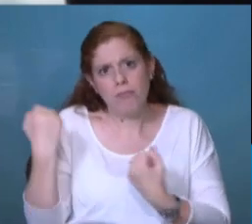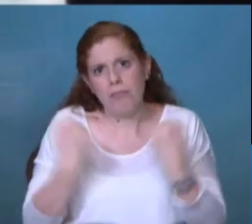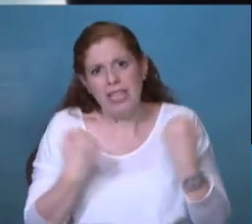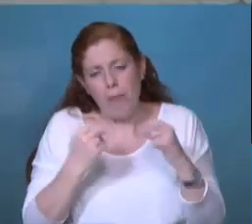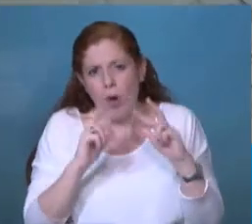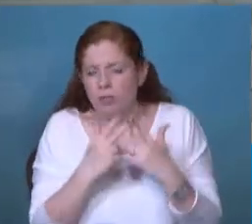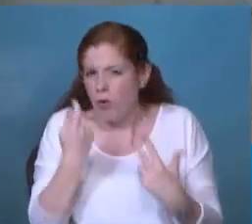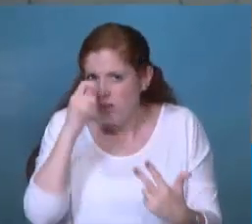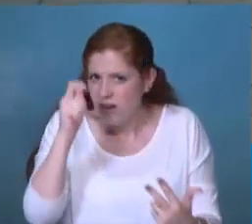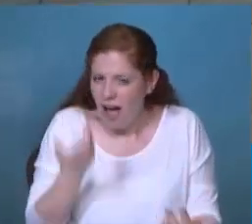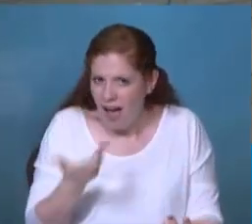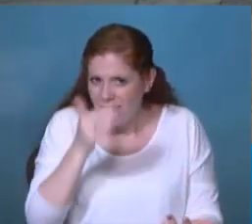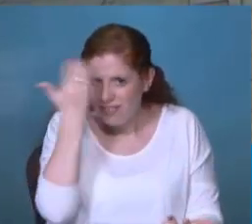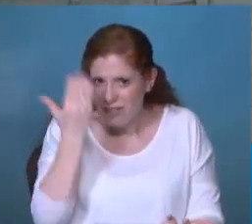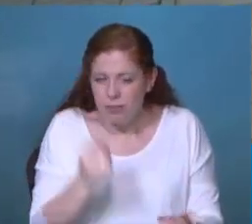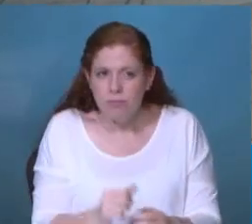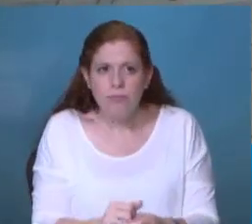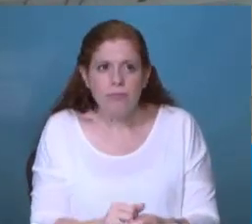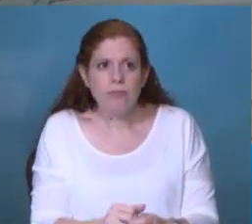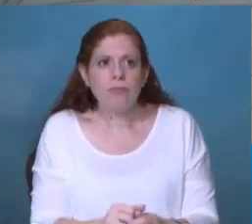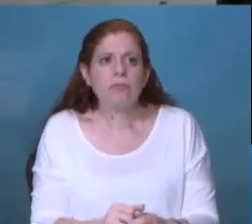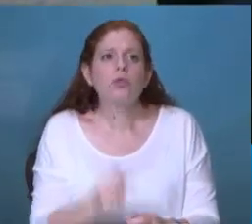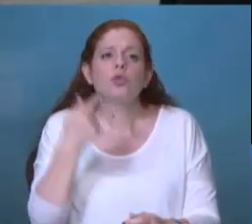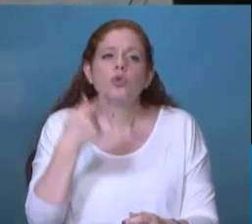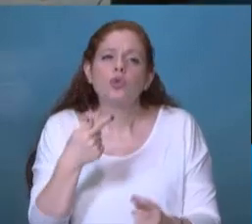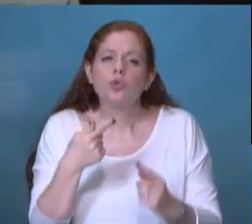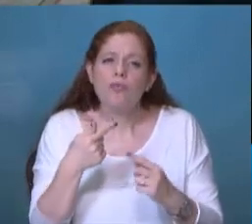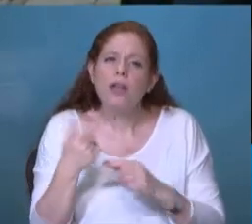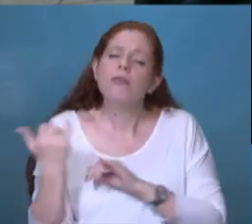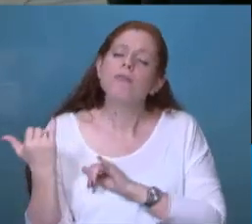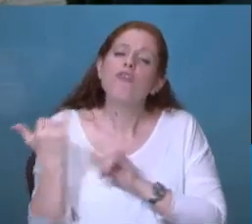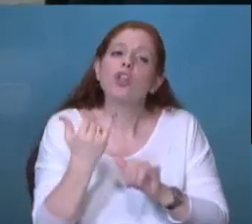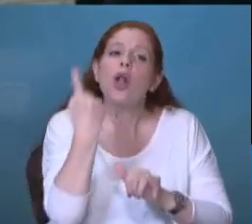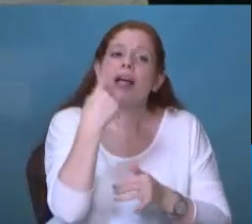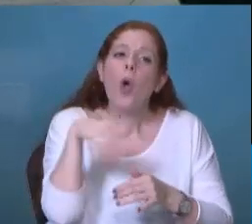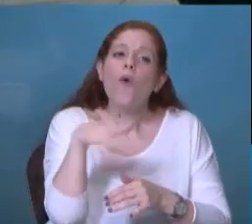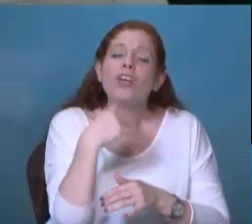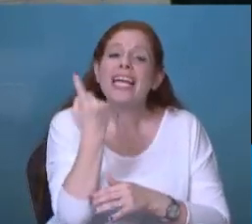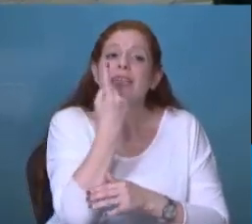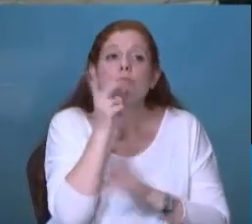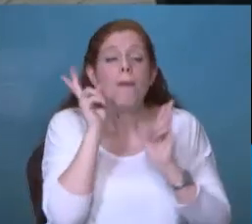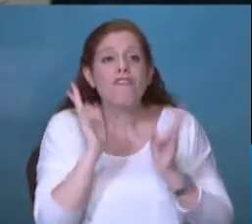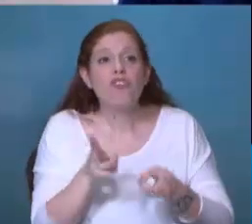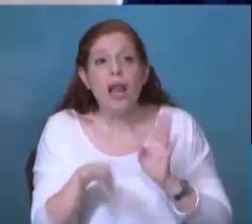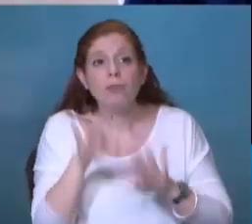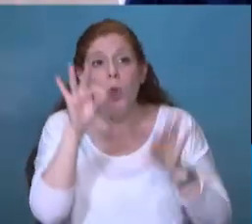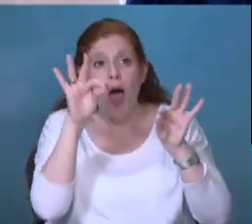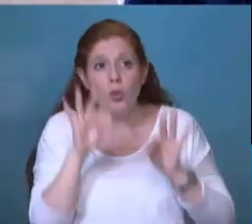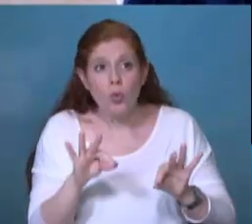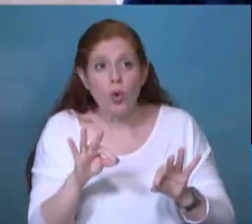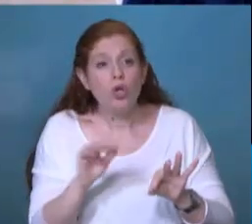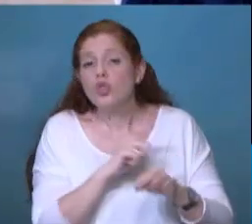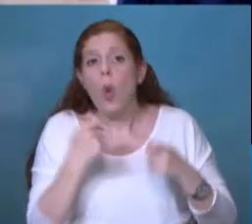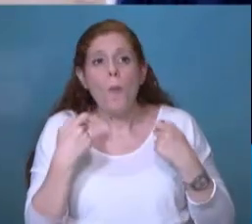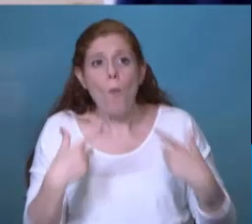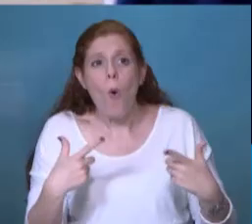for the local people. ג'ובאני מוביל אותנו לאחד הרחובות היחידים שבהם אפשר למצוא חנויות שלא מוכרים